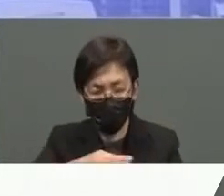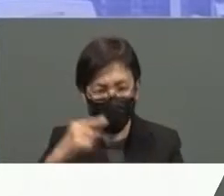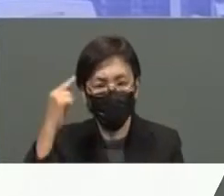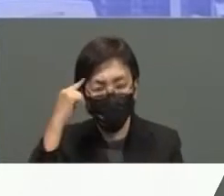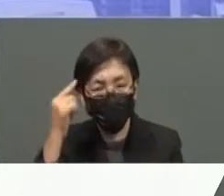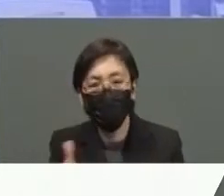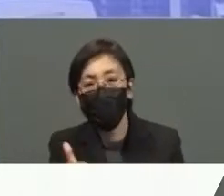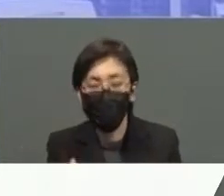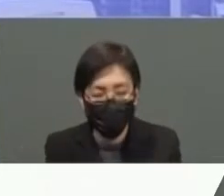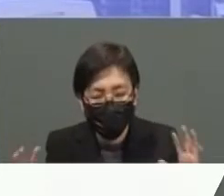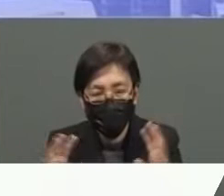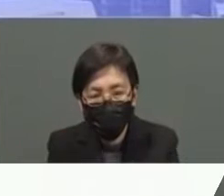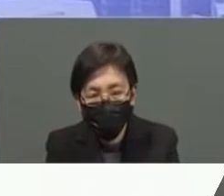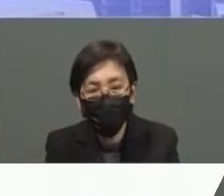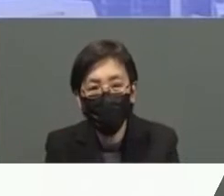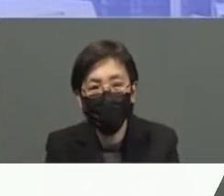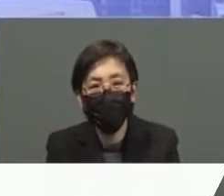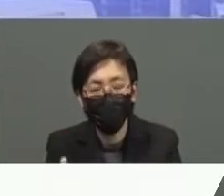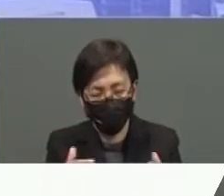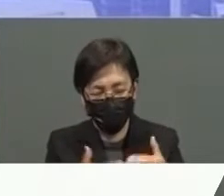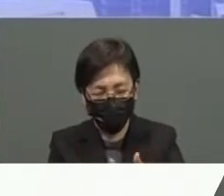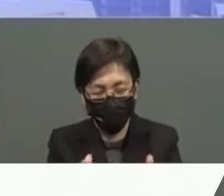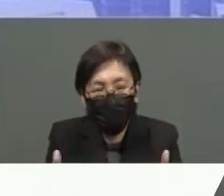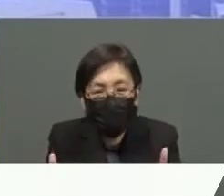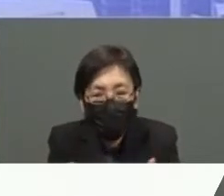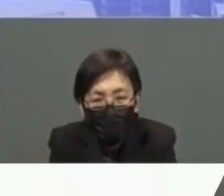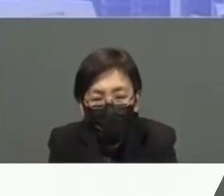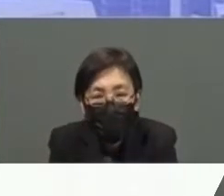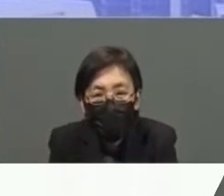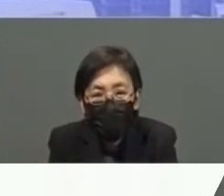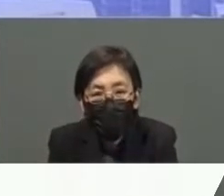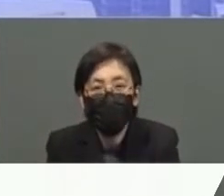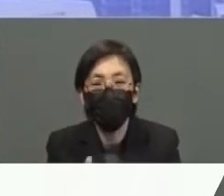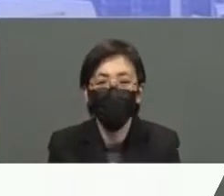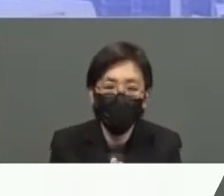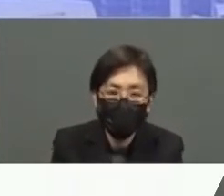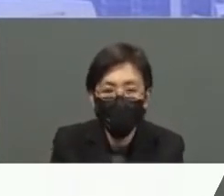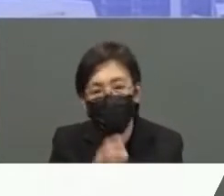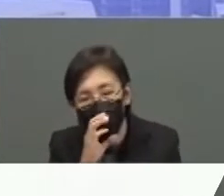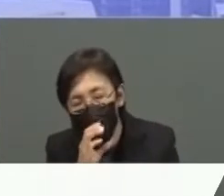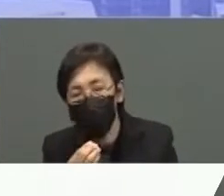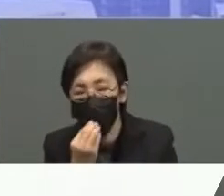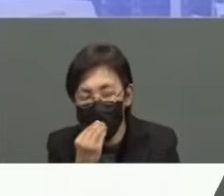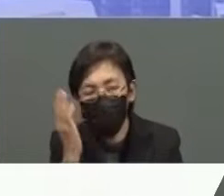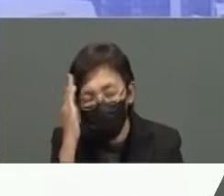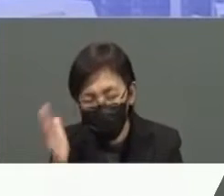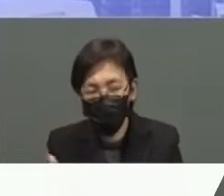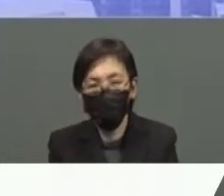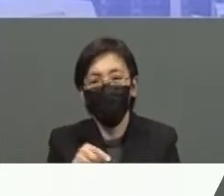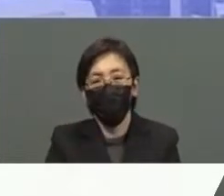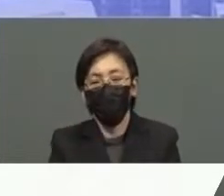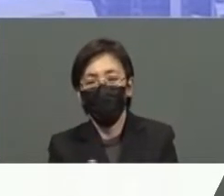วันที่เขาที่เขาคับแคบก็ดื่มกินนอนอยู่ในพื้นที่ที่จำกัด